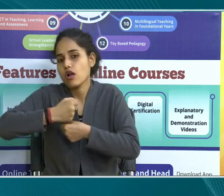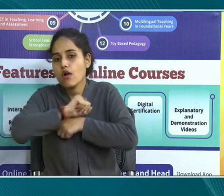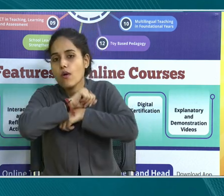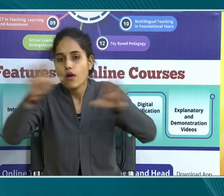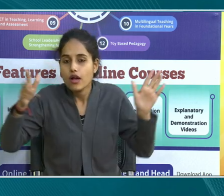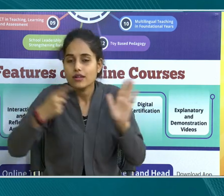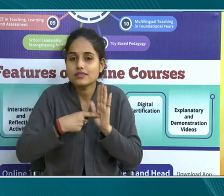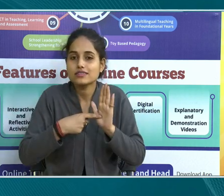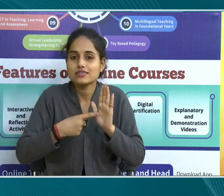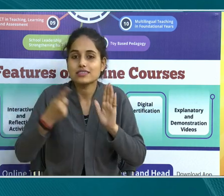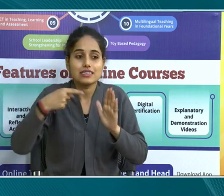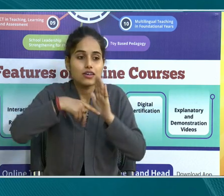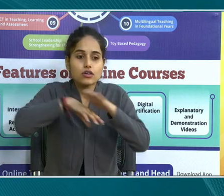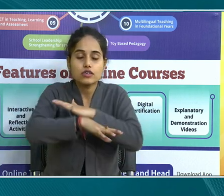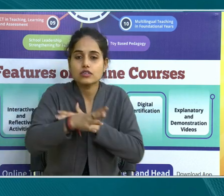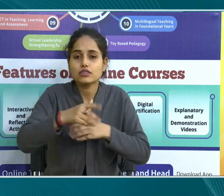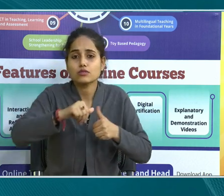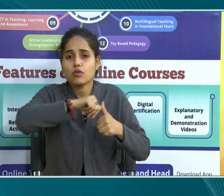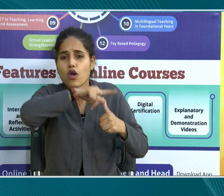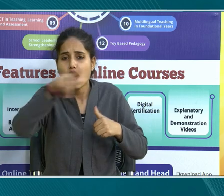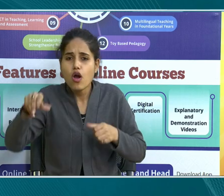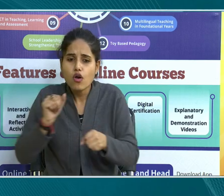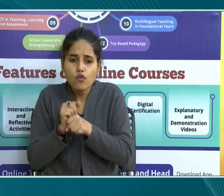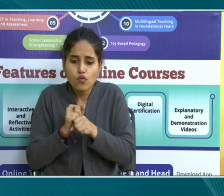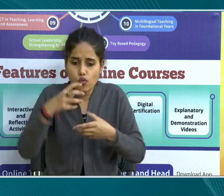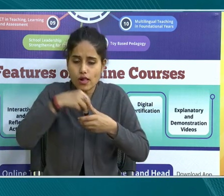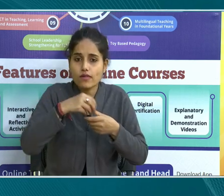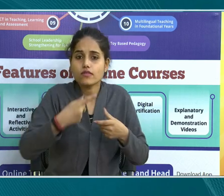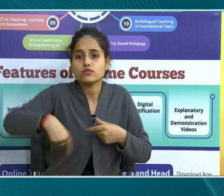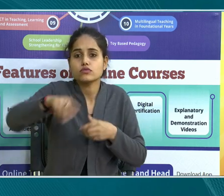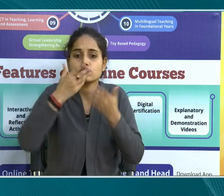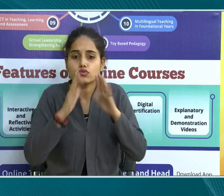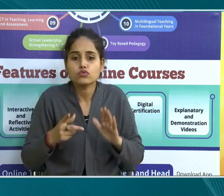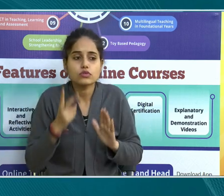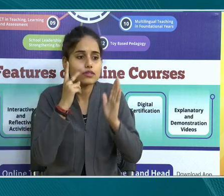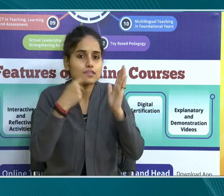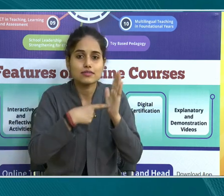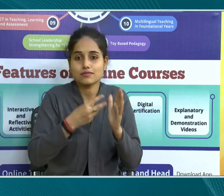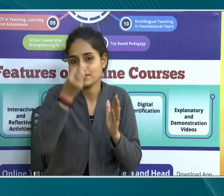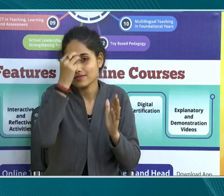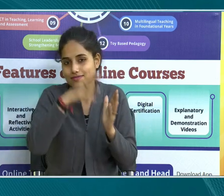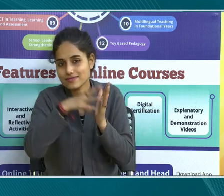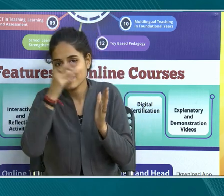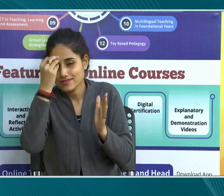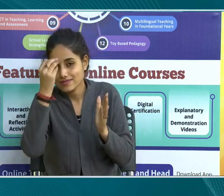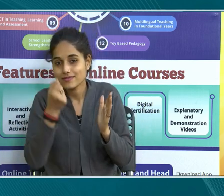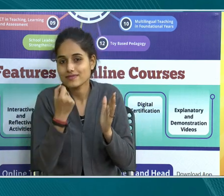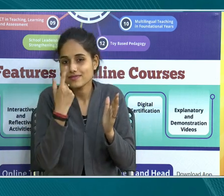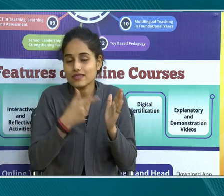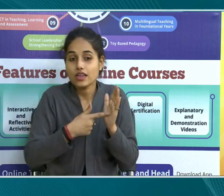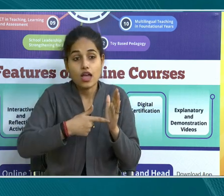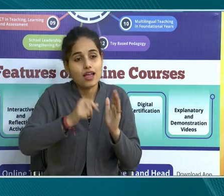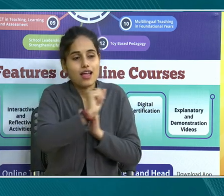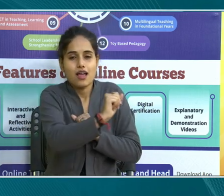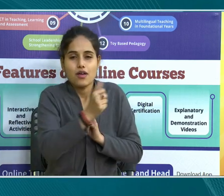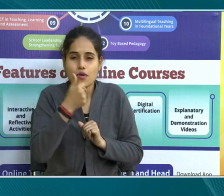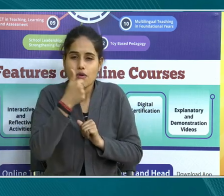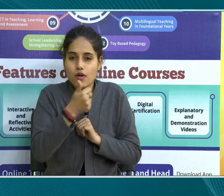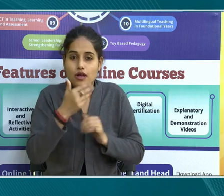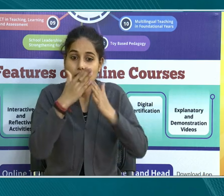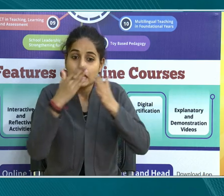तमाम सारी चीज़ें बहतर हो पाई और मैं ये भी जानना चाहरा था आपसे कि जैसे ये बहुत घरेलू चीज़ बढ़िया लेकर आई आप उन सभी घरों में मिलती है